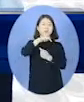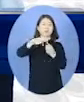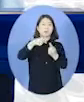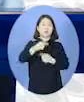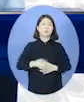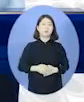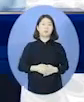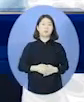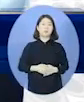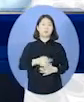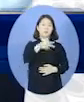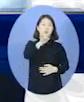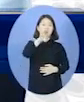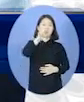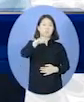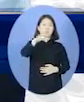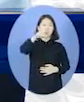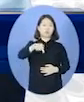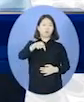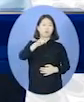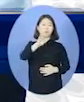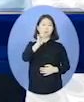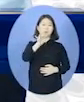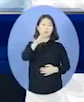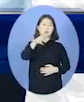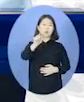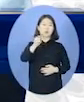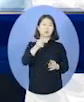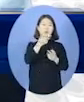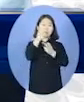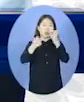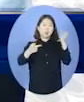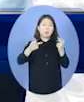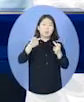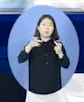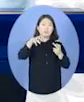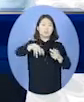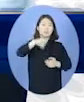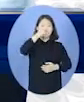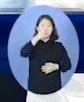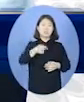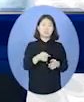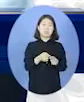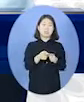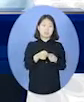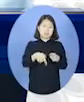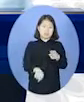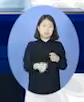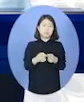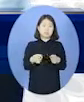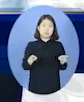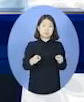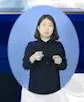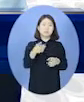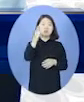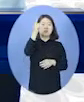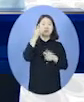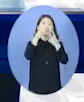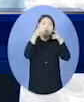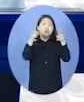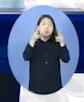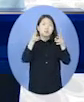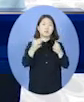업무하게 됩니다. 서북구 봉서산로에 위치한 새 청사는 지하 1층, 지상 3층 건물에